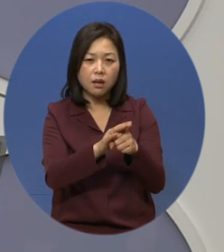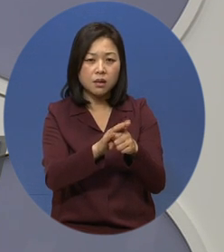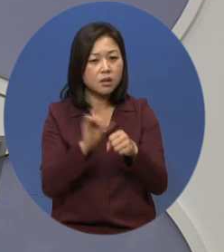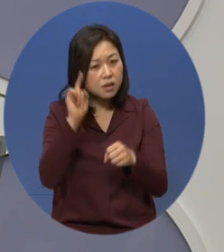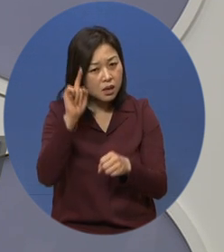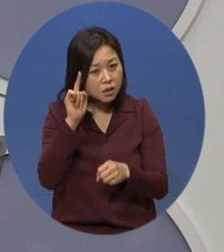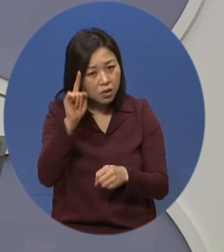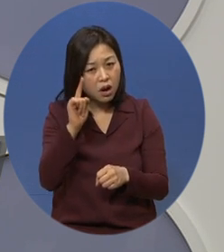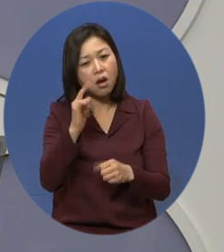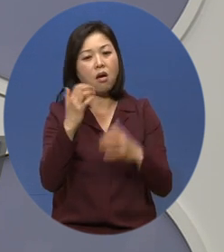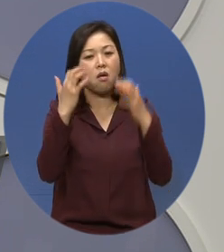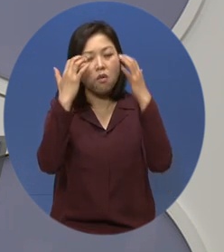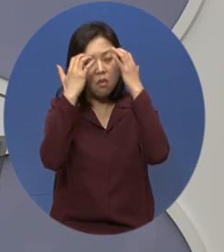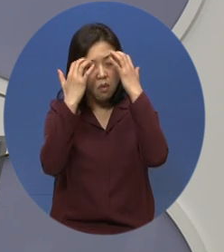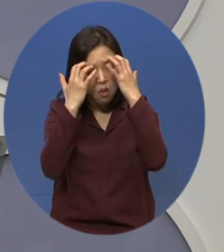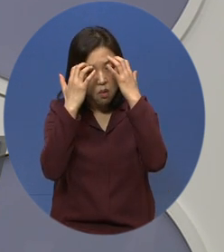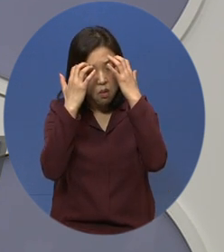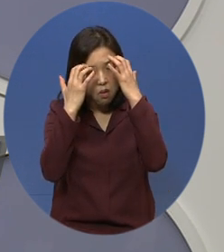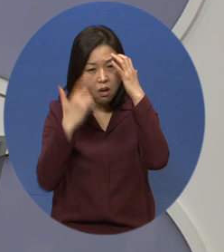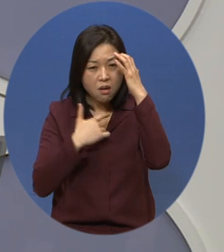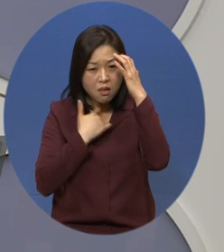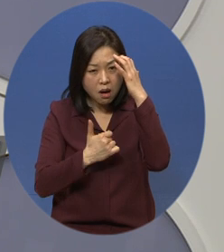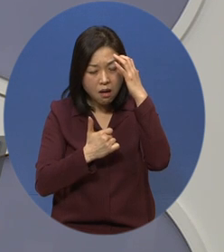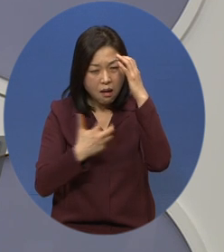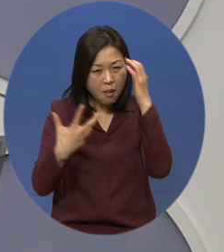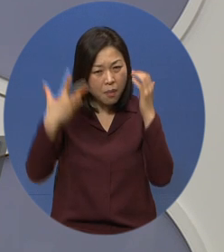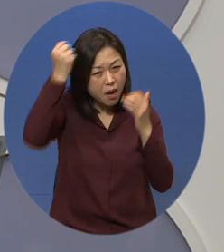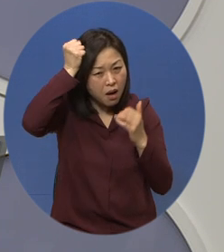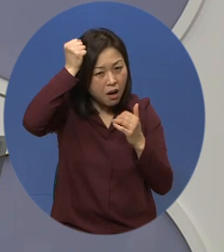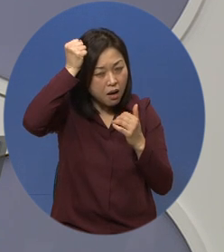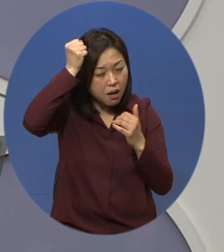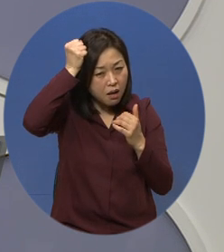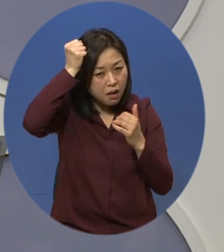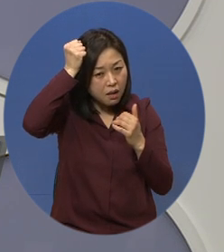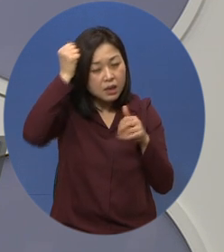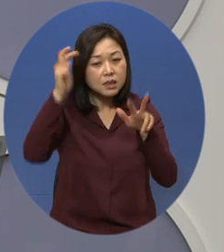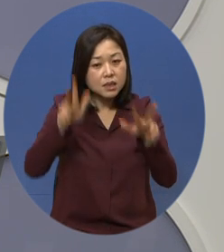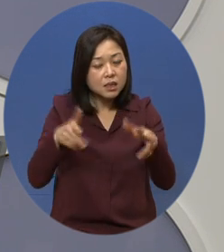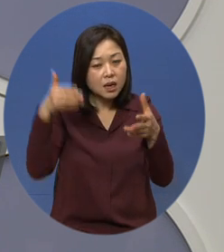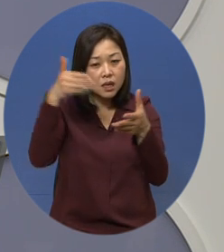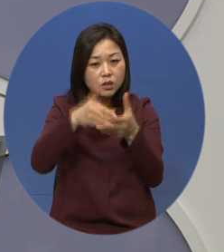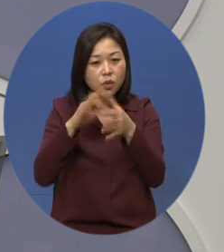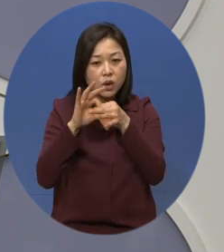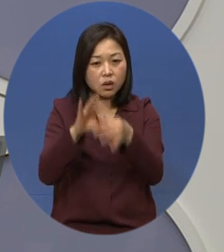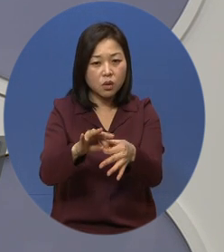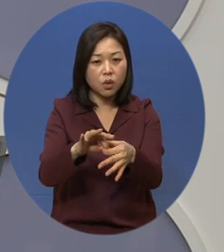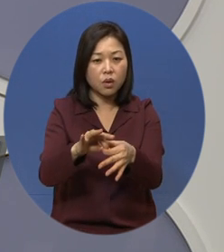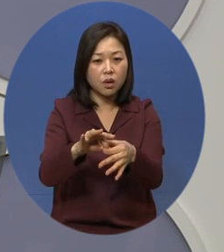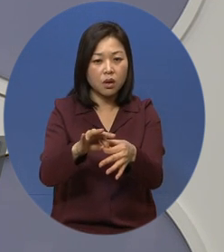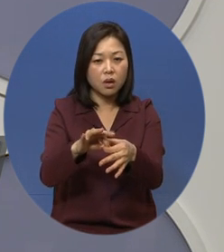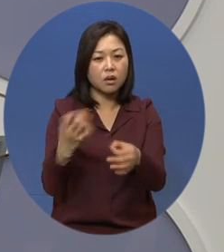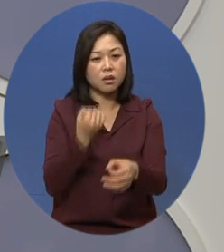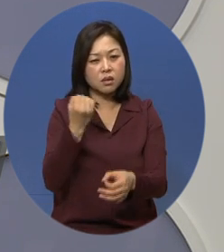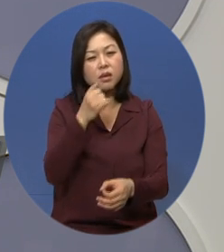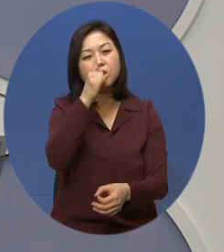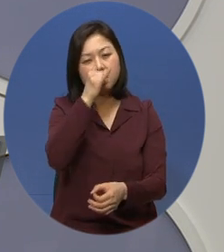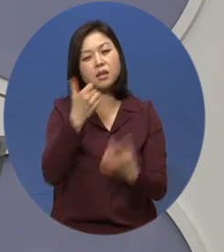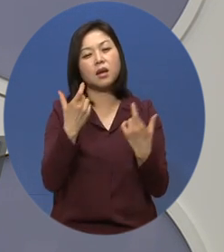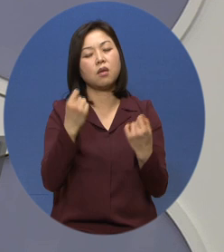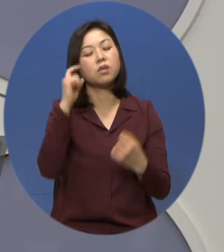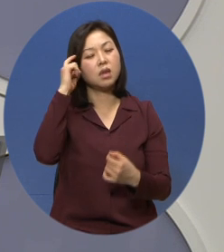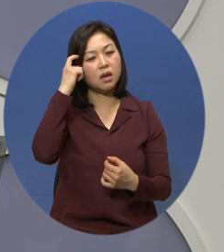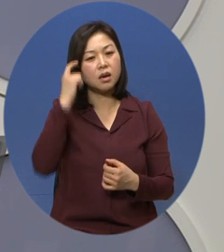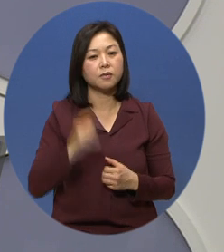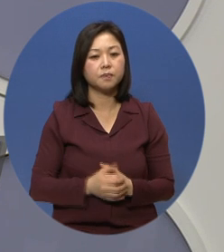스트레스와 트라우마가 지금 이 시간까지도 가지고 있다고 저는 생각합니다